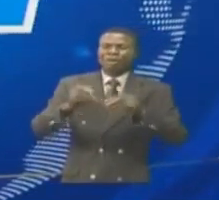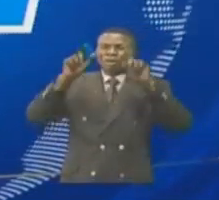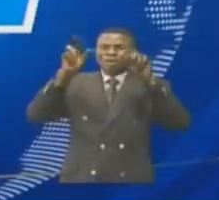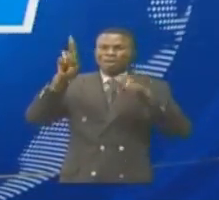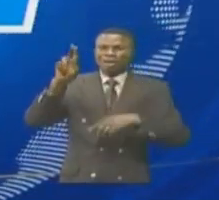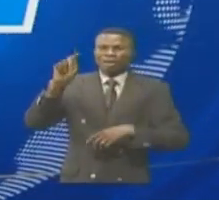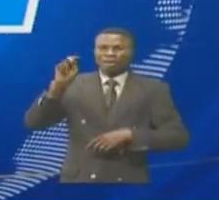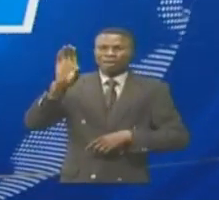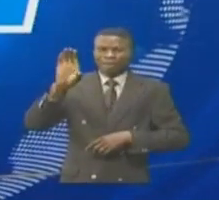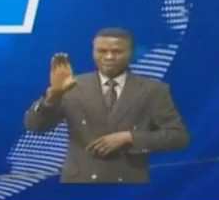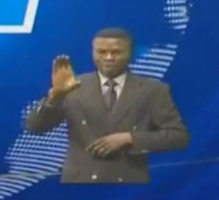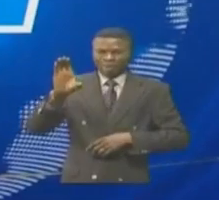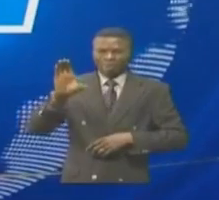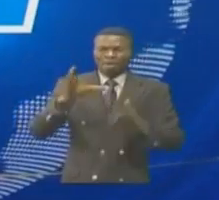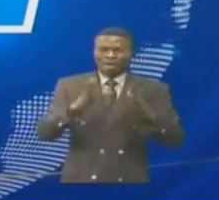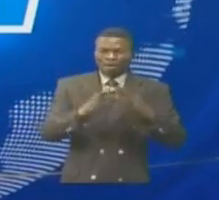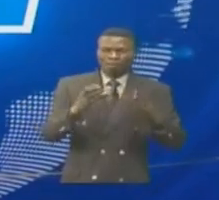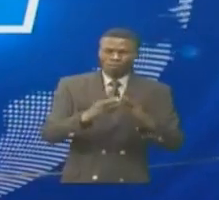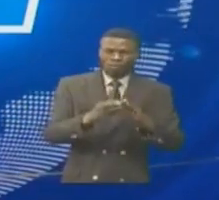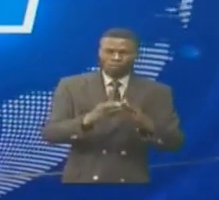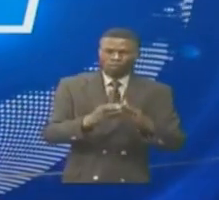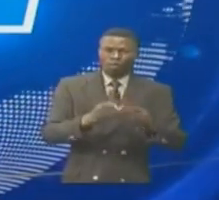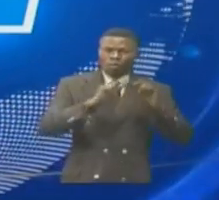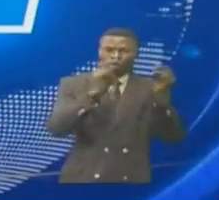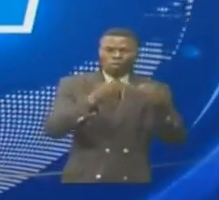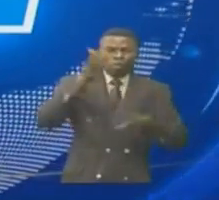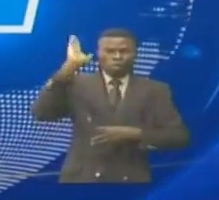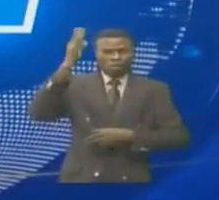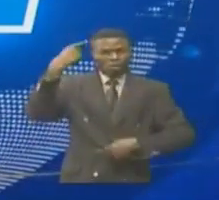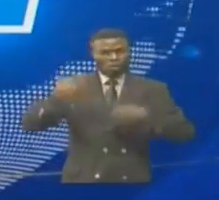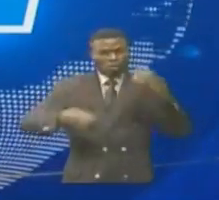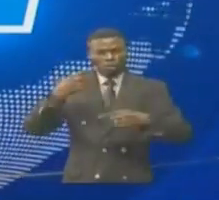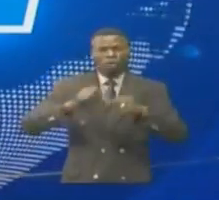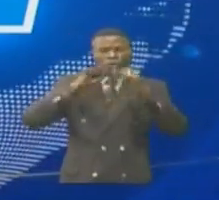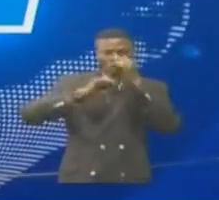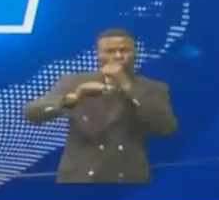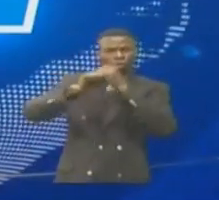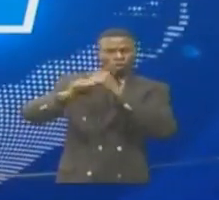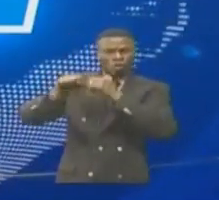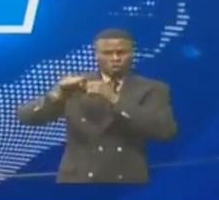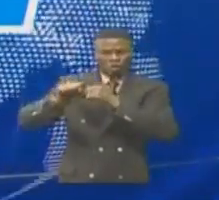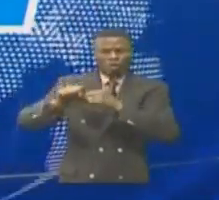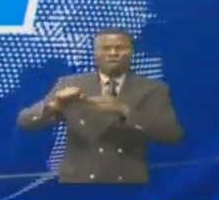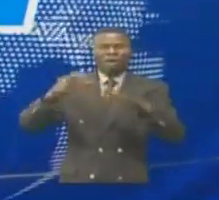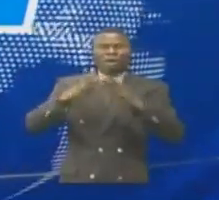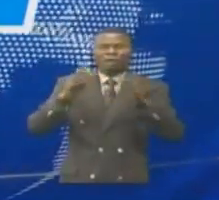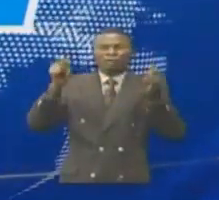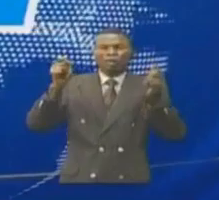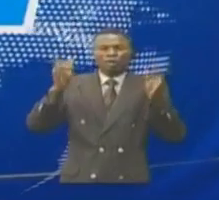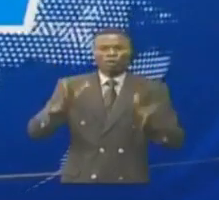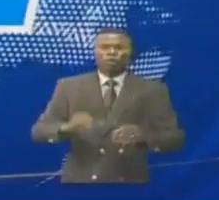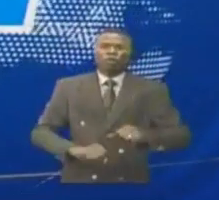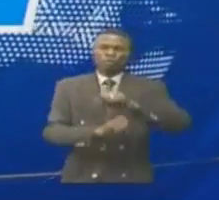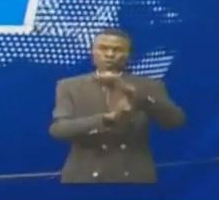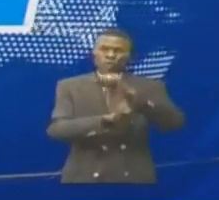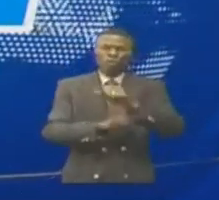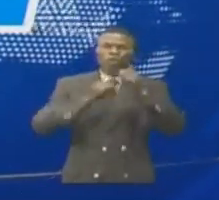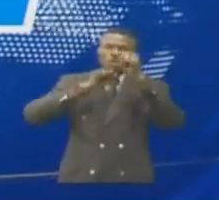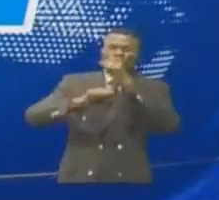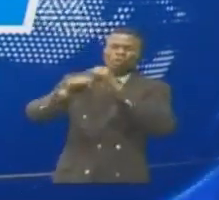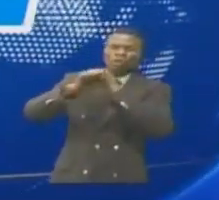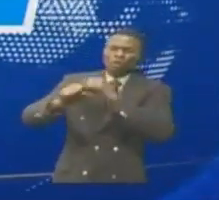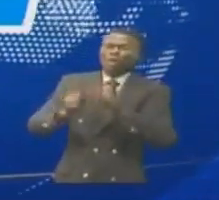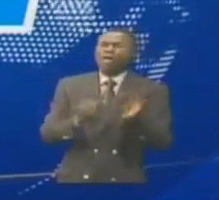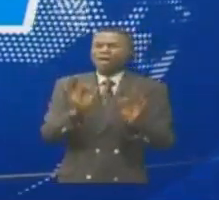Nationale Congolaise, RTNC, lors d'une conférence débat sur la sensibilisation du rôle des médias dans l'accompagnement de la campagne sur